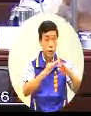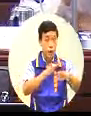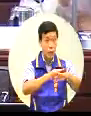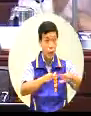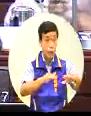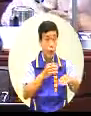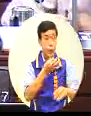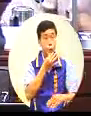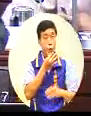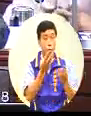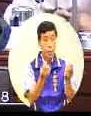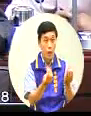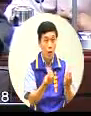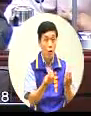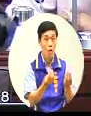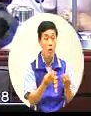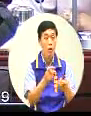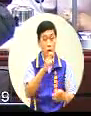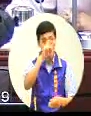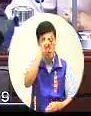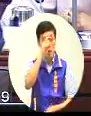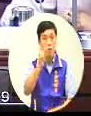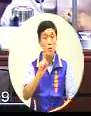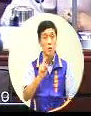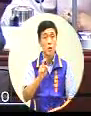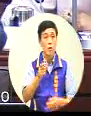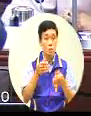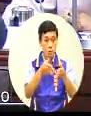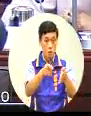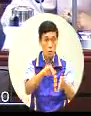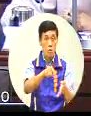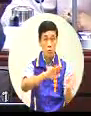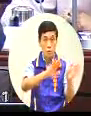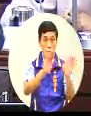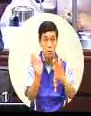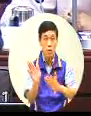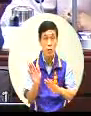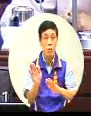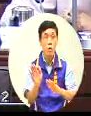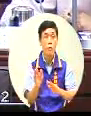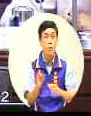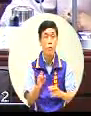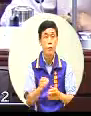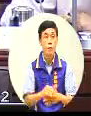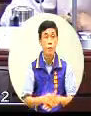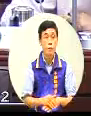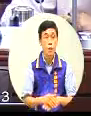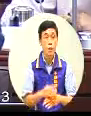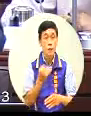会尽可能希望在这个部分有比较